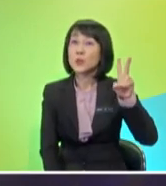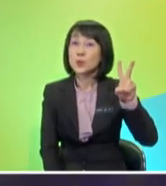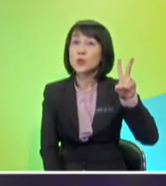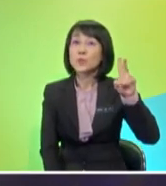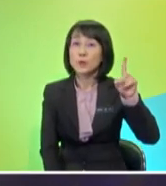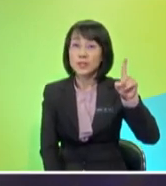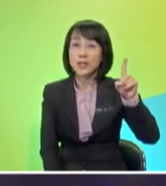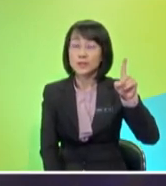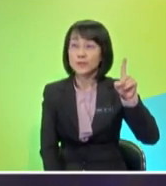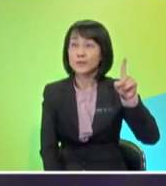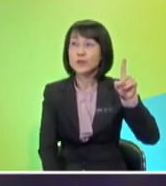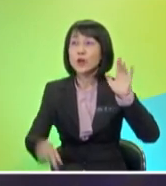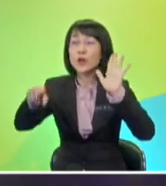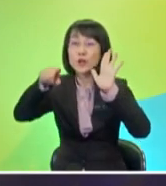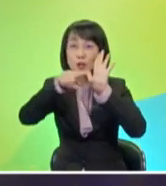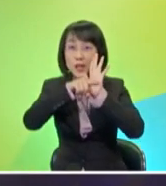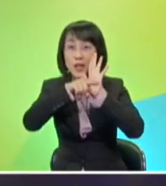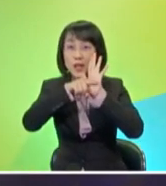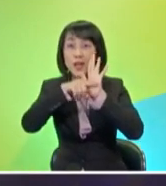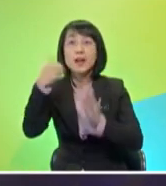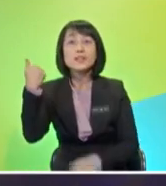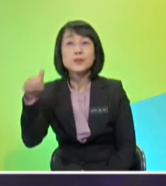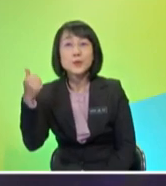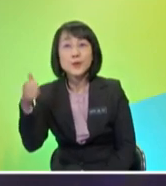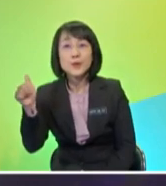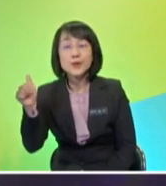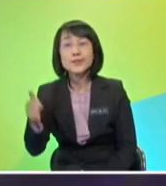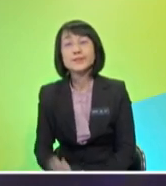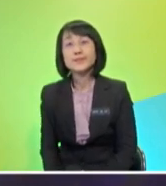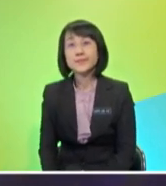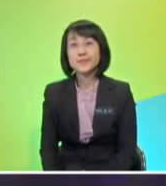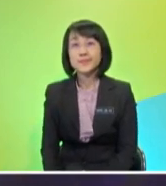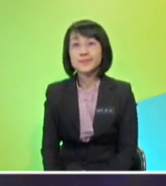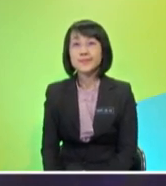21 tolak 10. Okey.